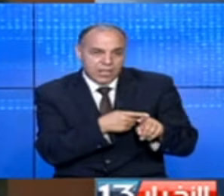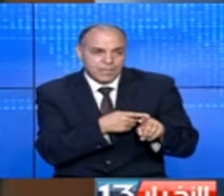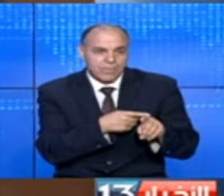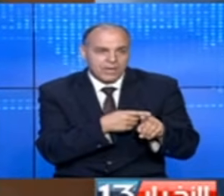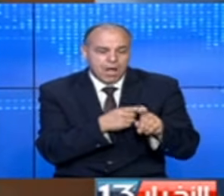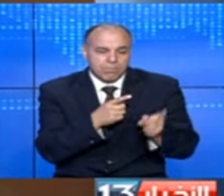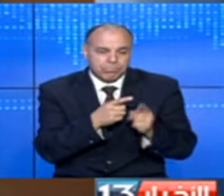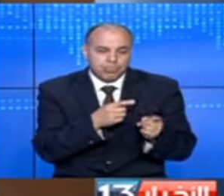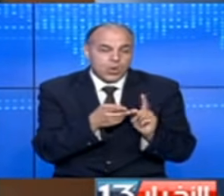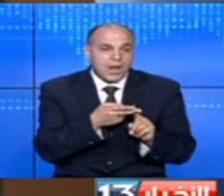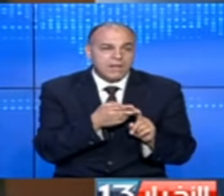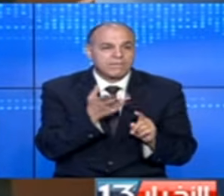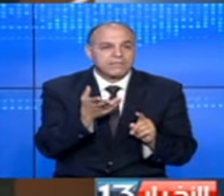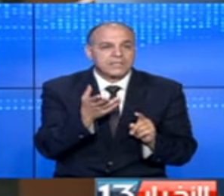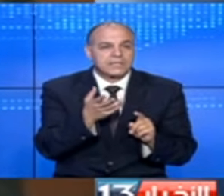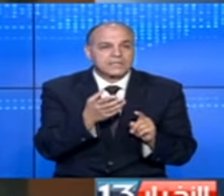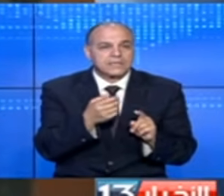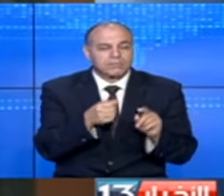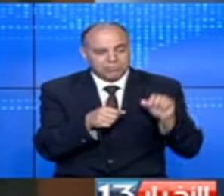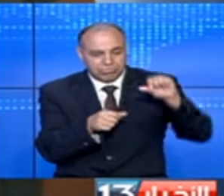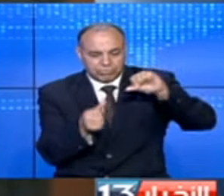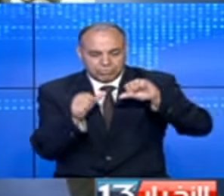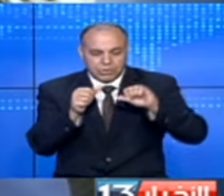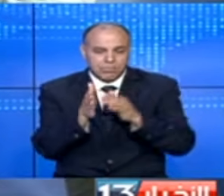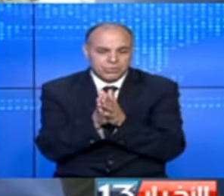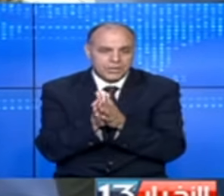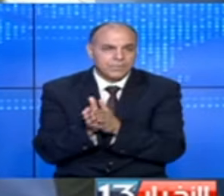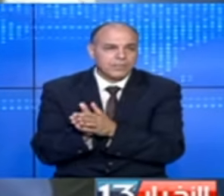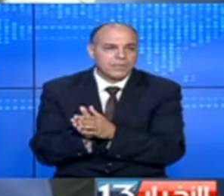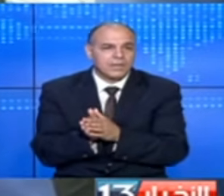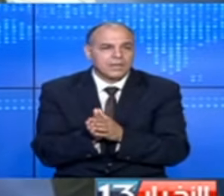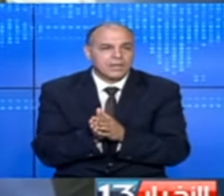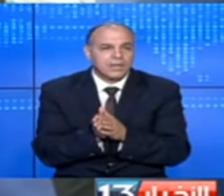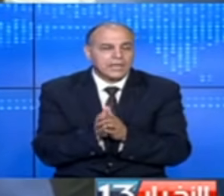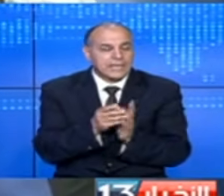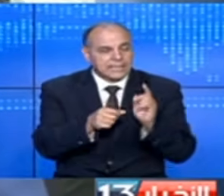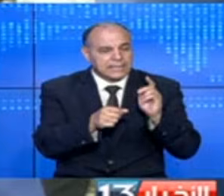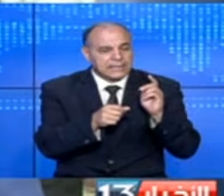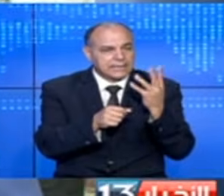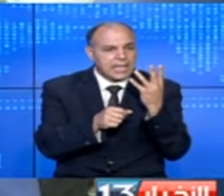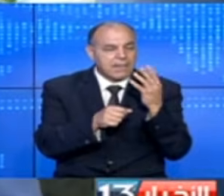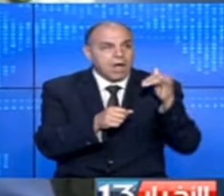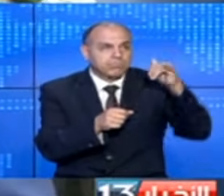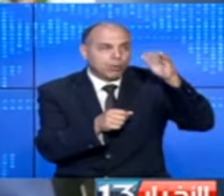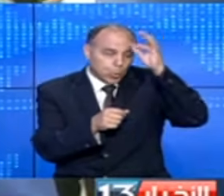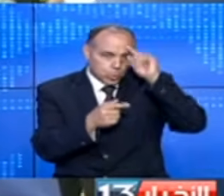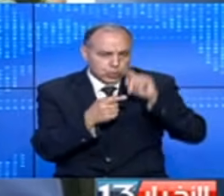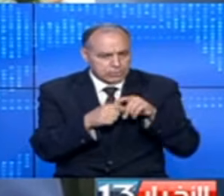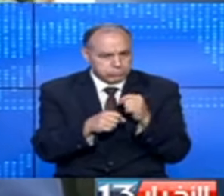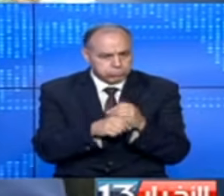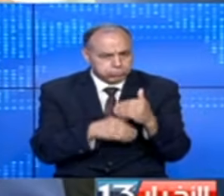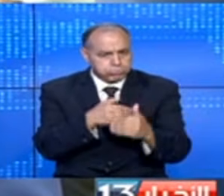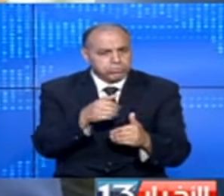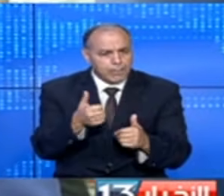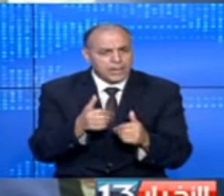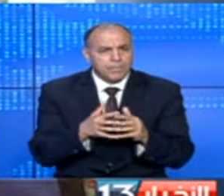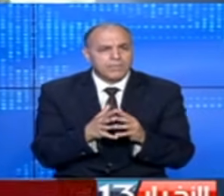فيشتغل المحرك الذي يقوم بصب السائل المعقم. احنا ساهمنا في إطلاق القمر الصناعي التونسي وخطوة